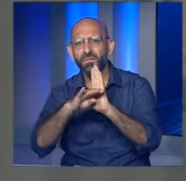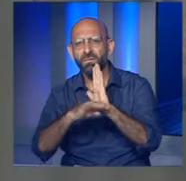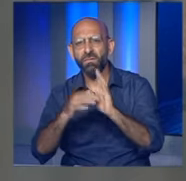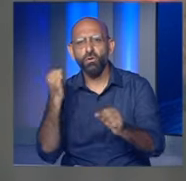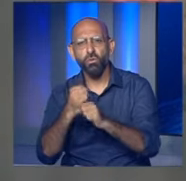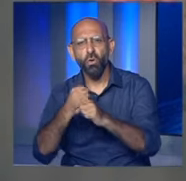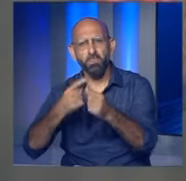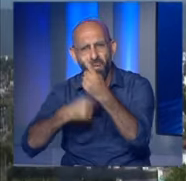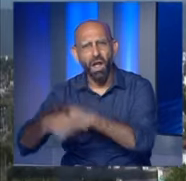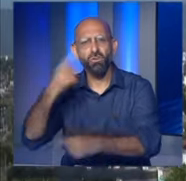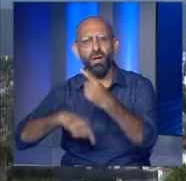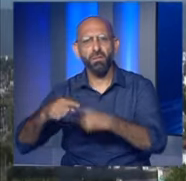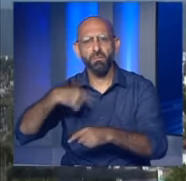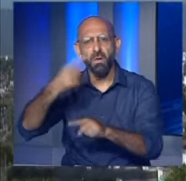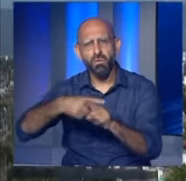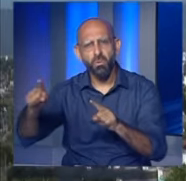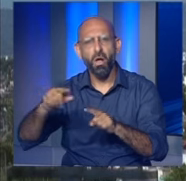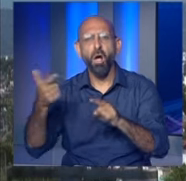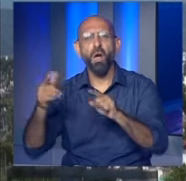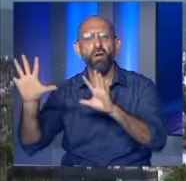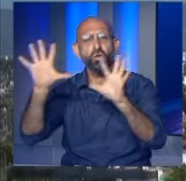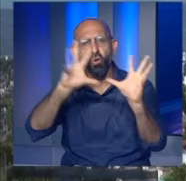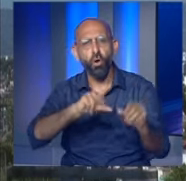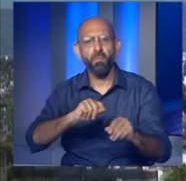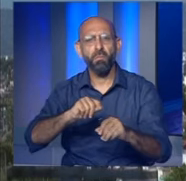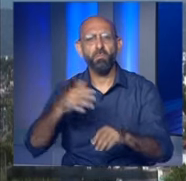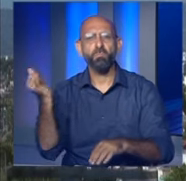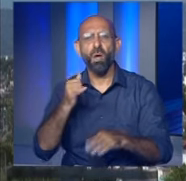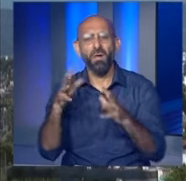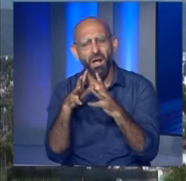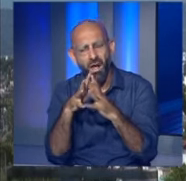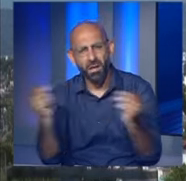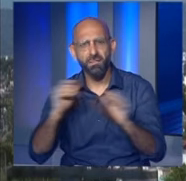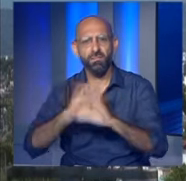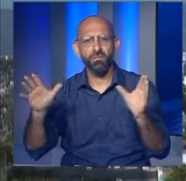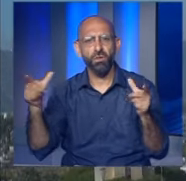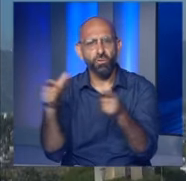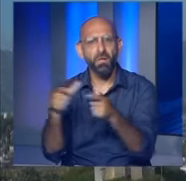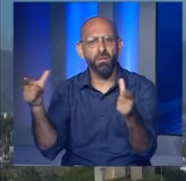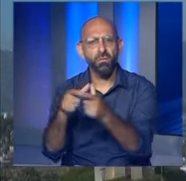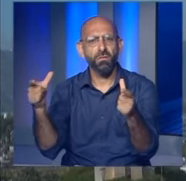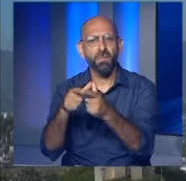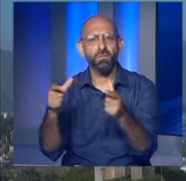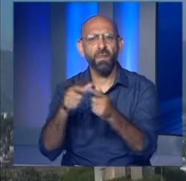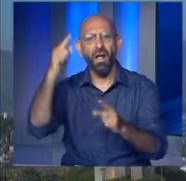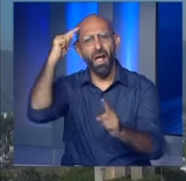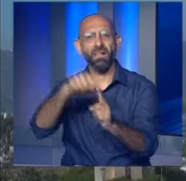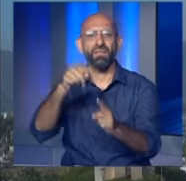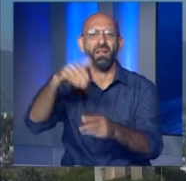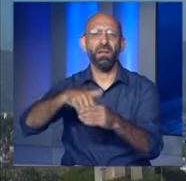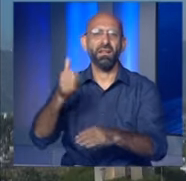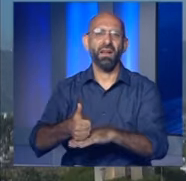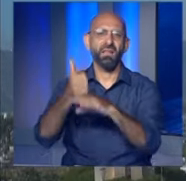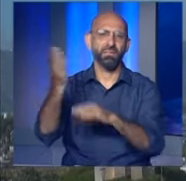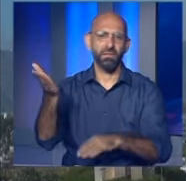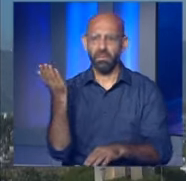الديار يبدو ان اللجنه الخماسيه تتحضر لمعاوده تحركها وم سعاه في خلال اسبوع او عشره ايام على